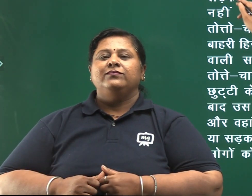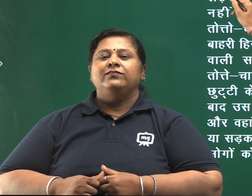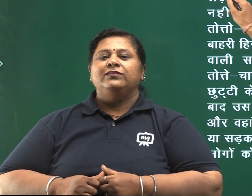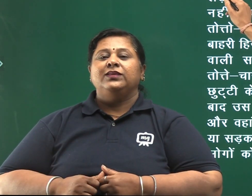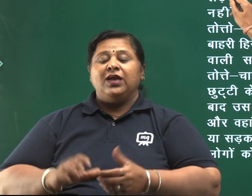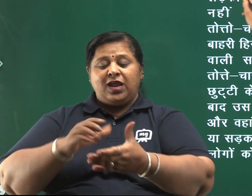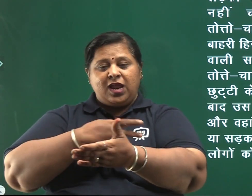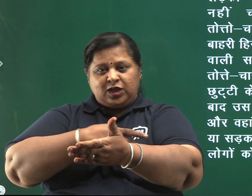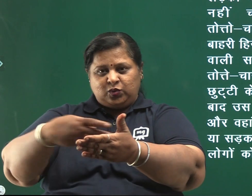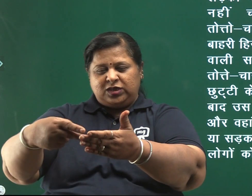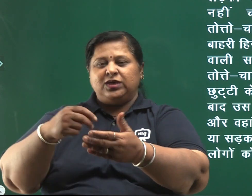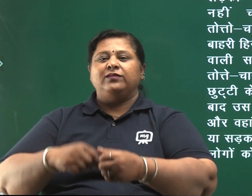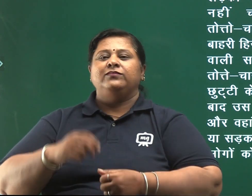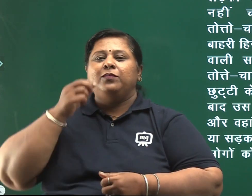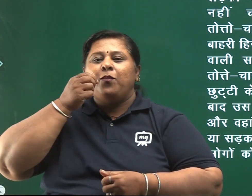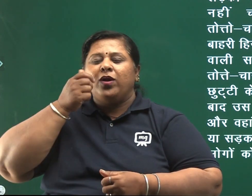यासुकी-चान